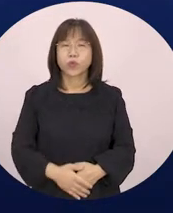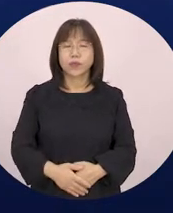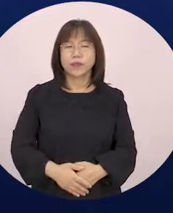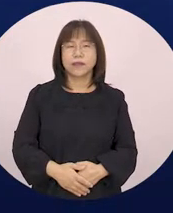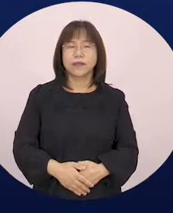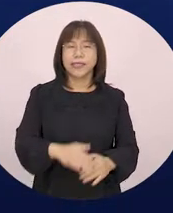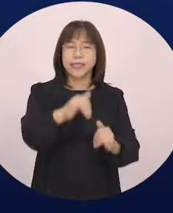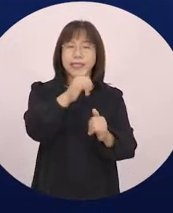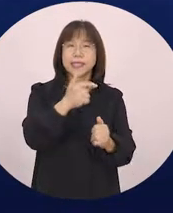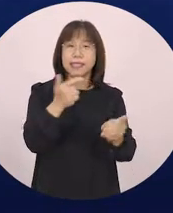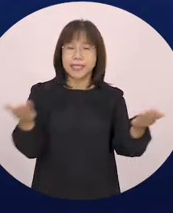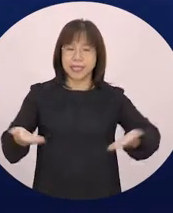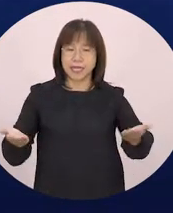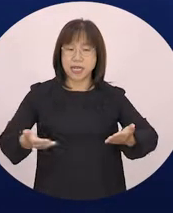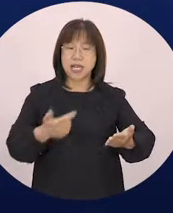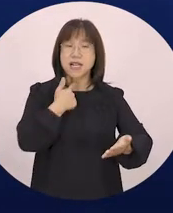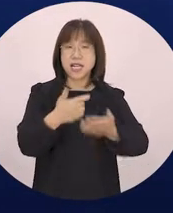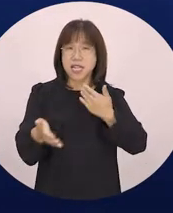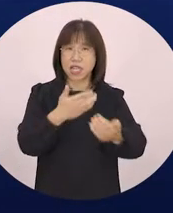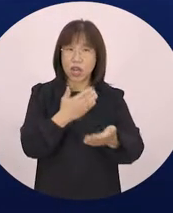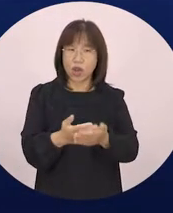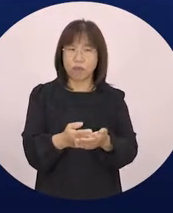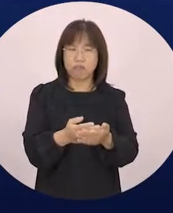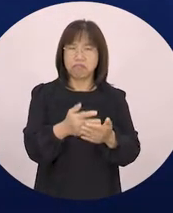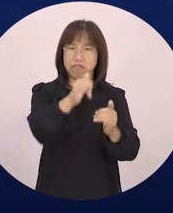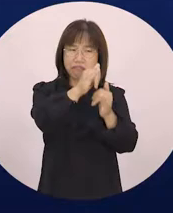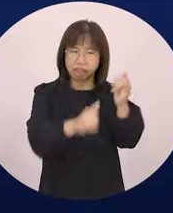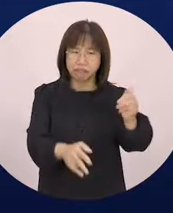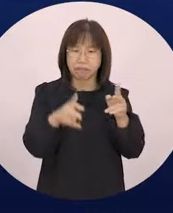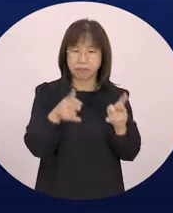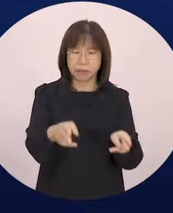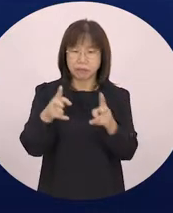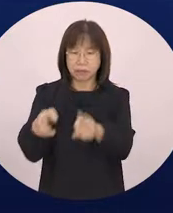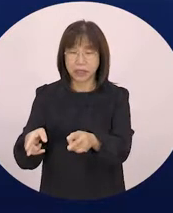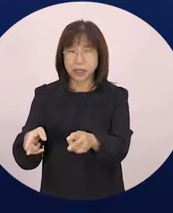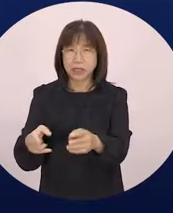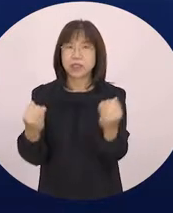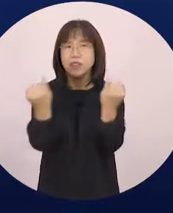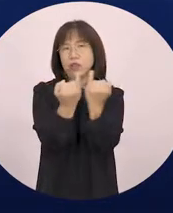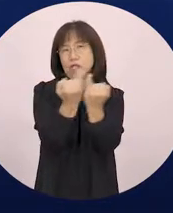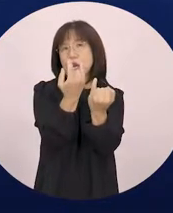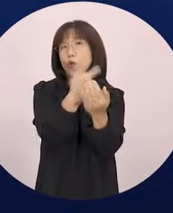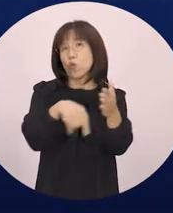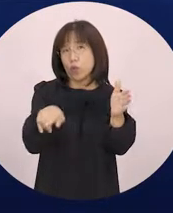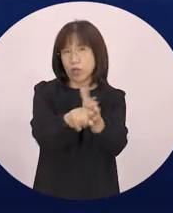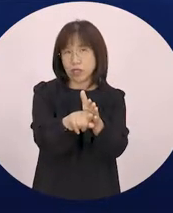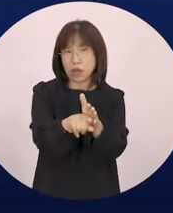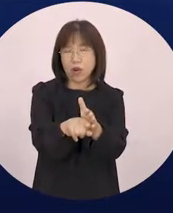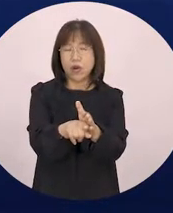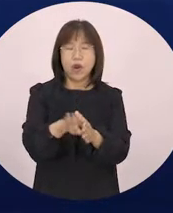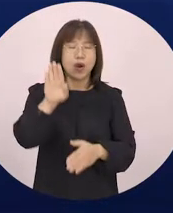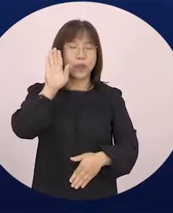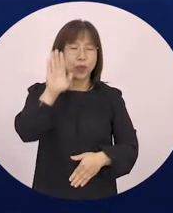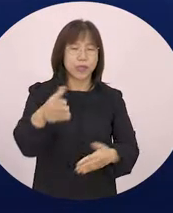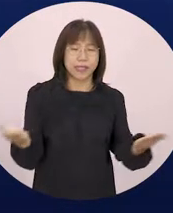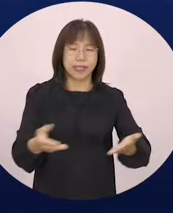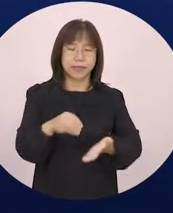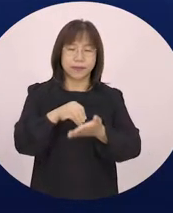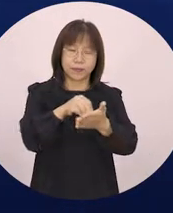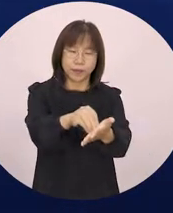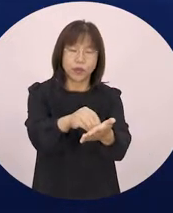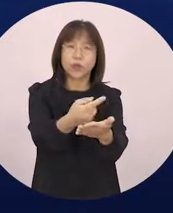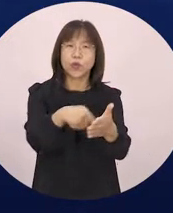여러 가지 이유의 경력 단절로 취업난을 겪고 있는 지역 내 여성 구직자를 대상으로 비대면 여성 일자리 취업